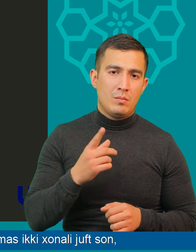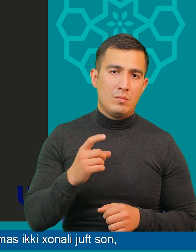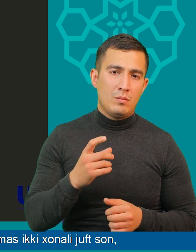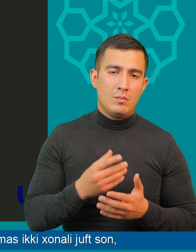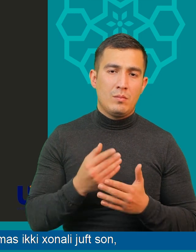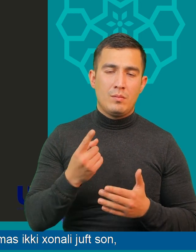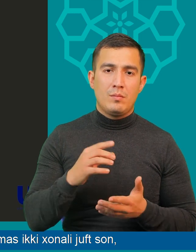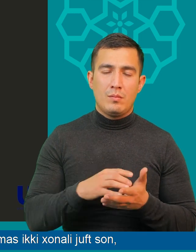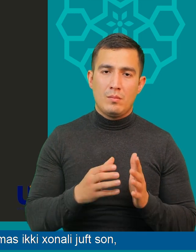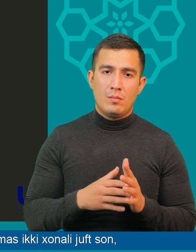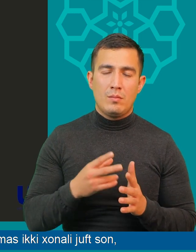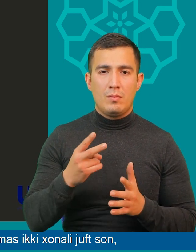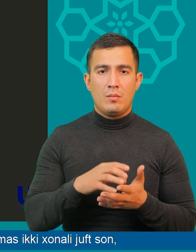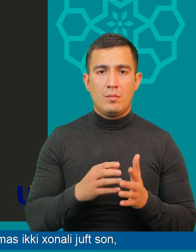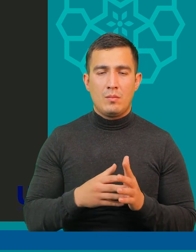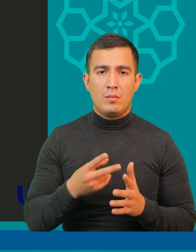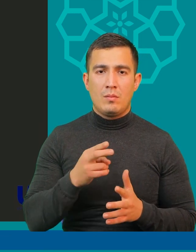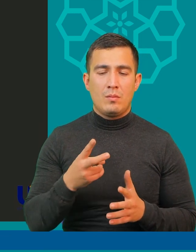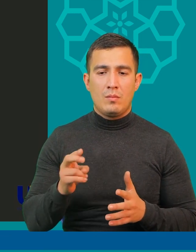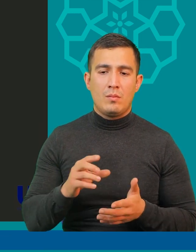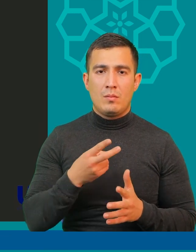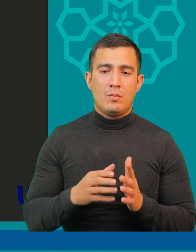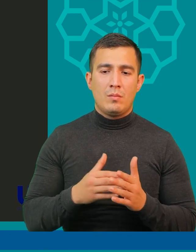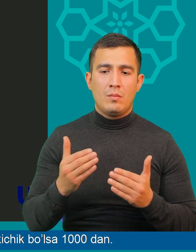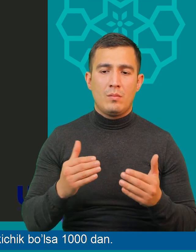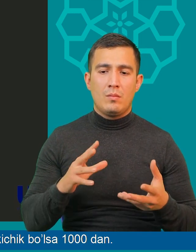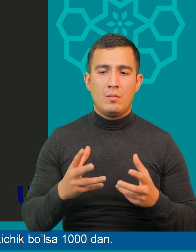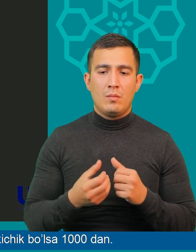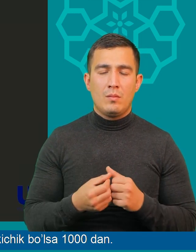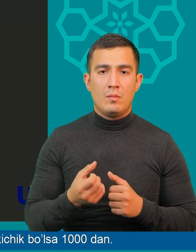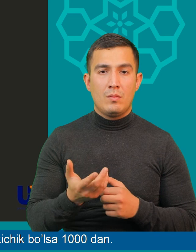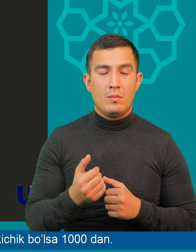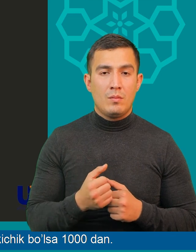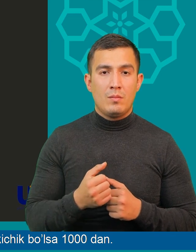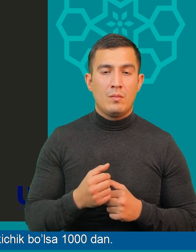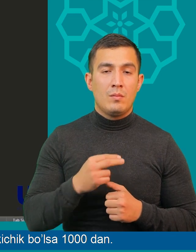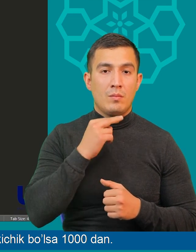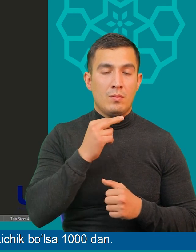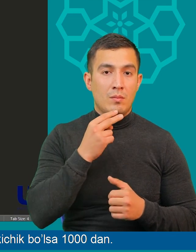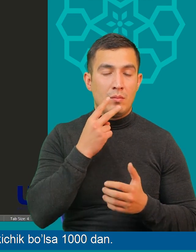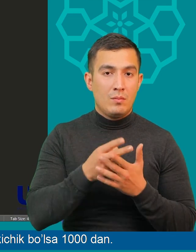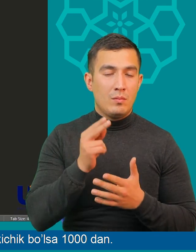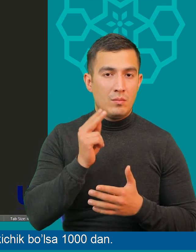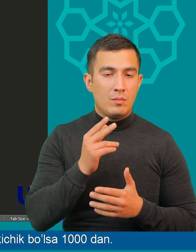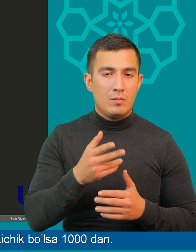xonali emas, 2 xonali juft son, 2 xonali tog' son bo'ladi. 3 xonali ekanligi uchun ham tekshiramiz.